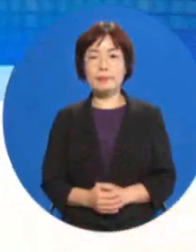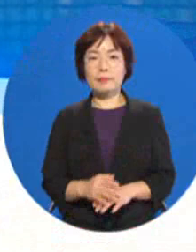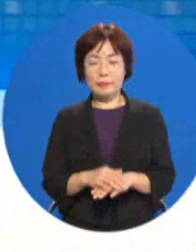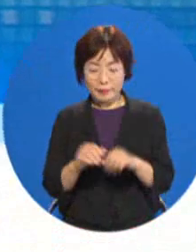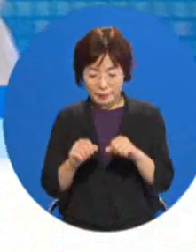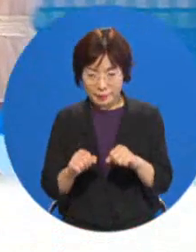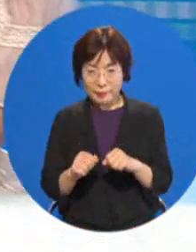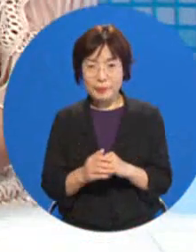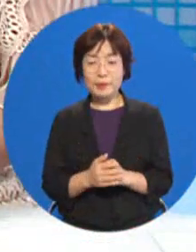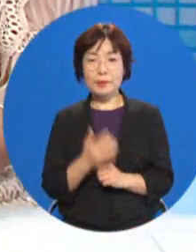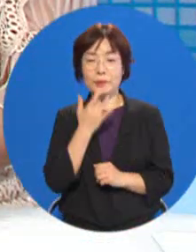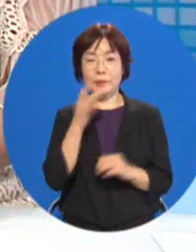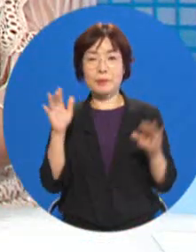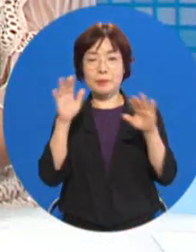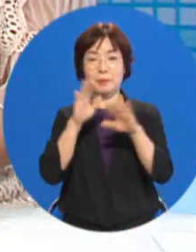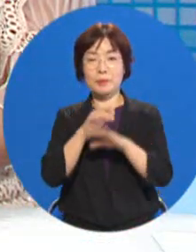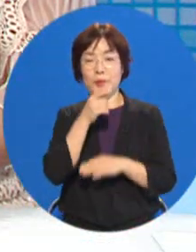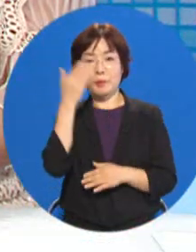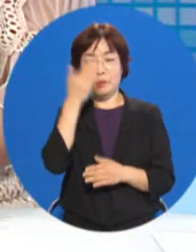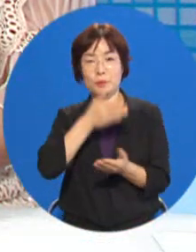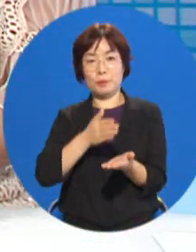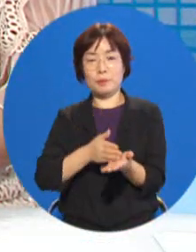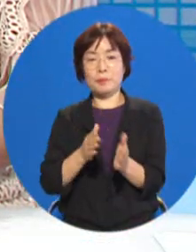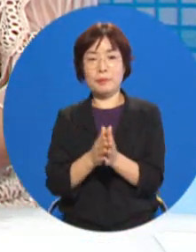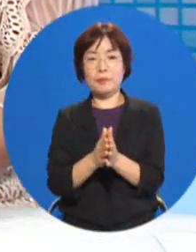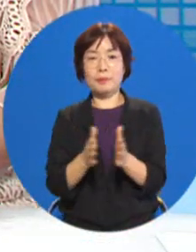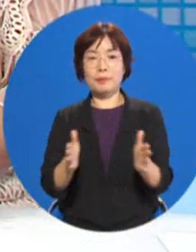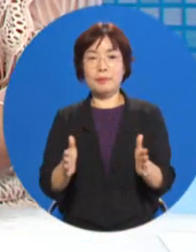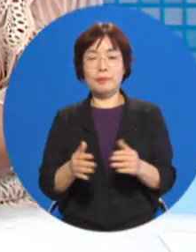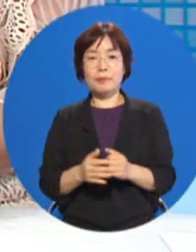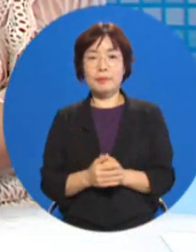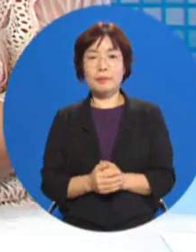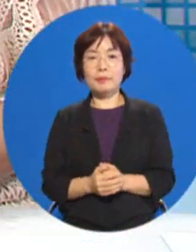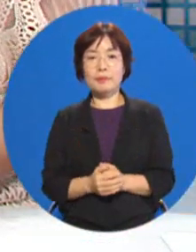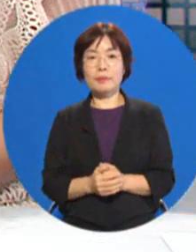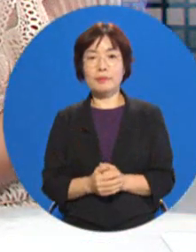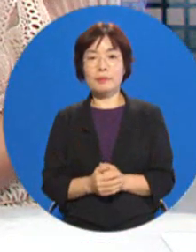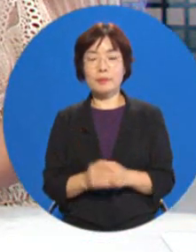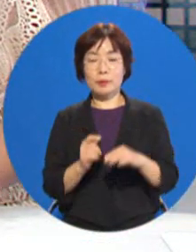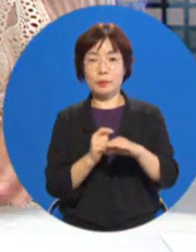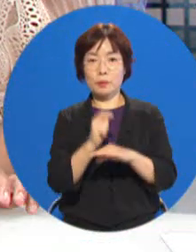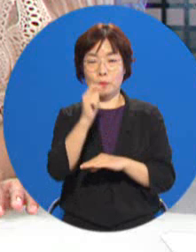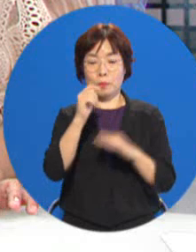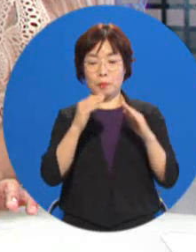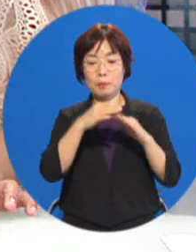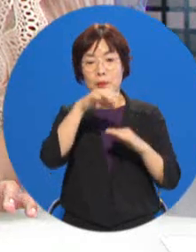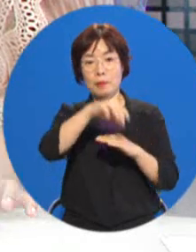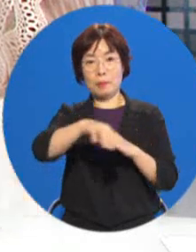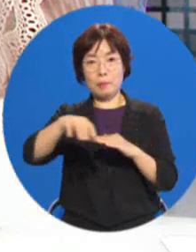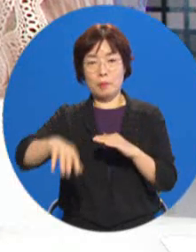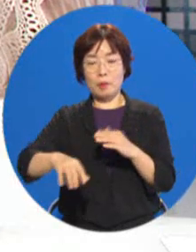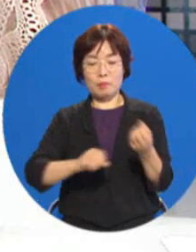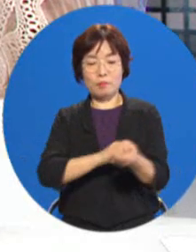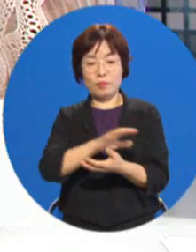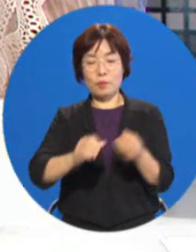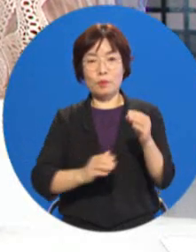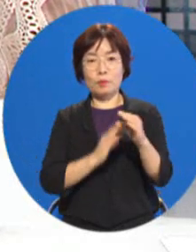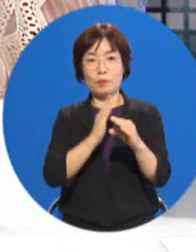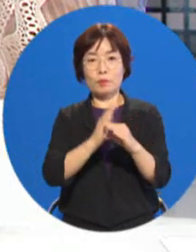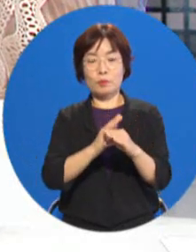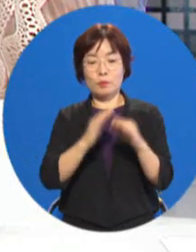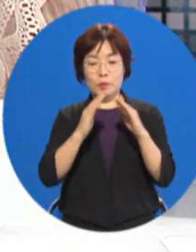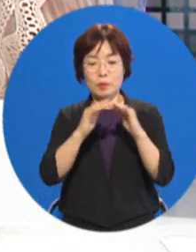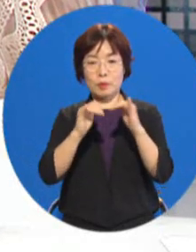시청자 여러분 안녕하십니까? 화요일 밤 여수 MBC 뉴스데스크 시작합니다. 고흥의 한 농촌마을이 요즘 시끄럽습니다.